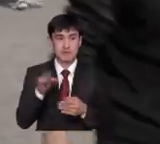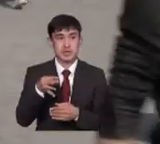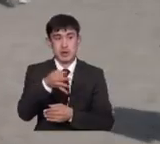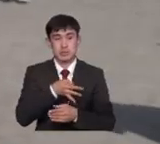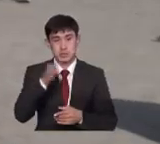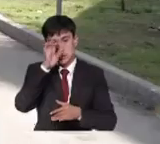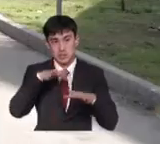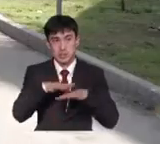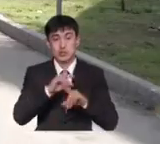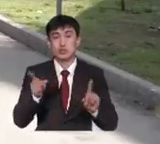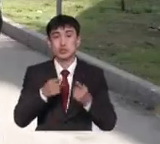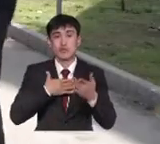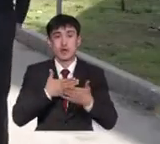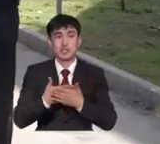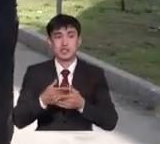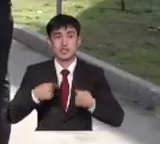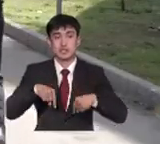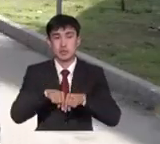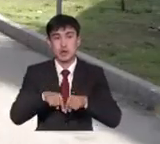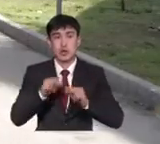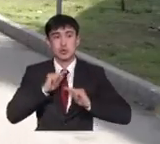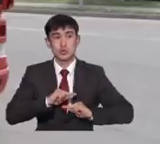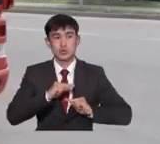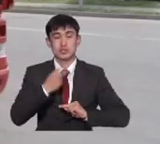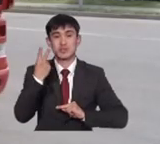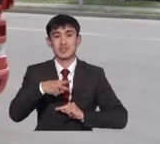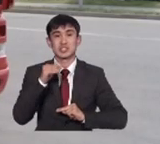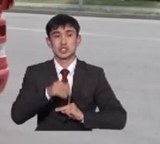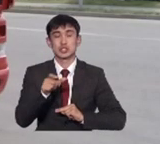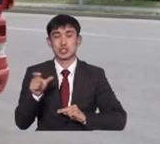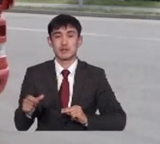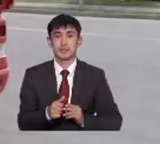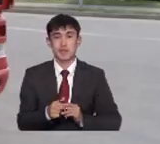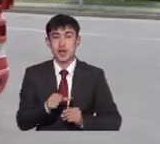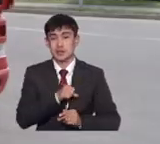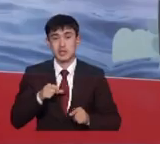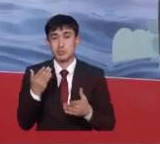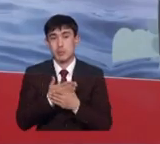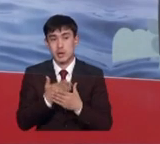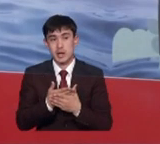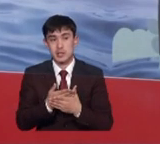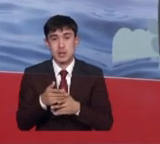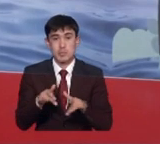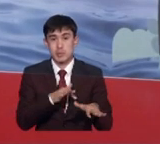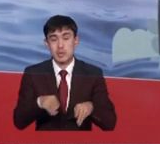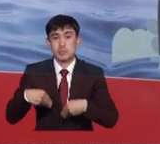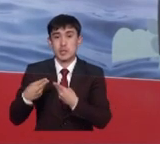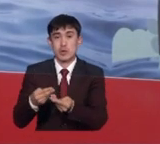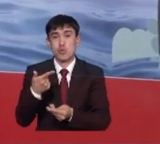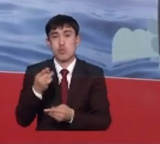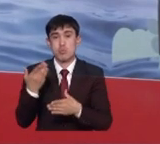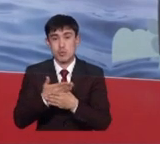областях страны созданы волонтёрские штабы где трудятся 20.000 Добровольцев они также помогают принимать и